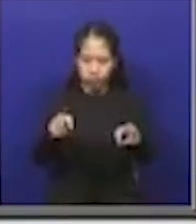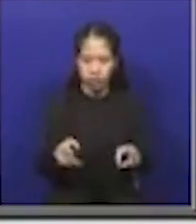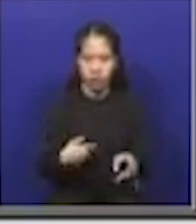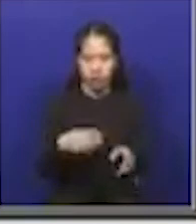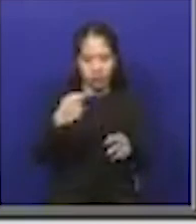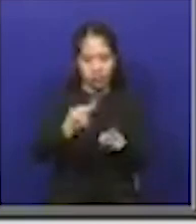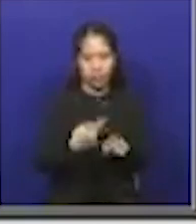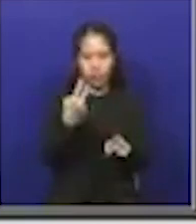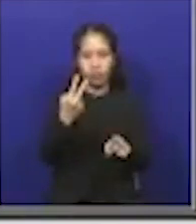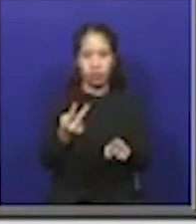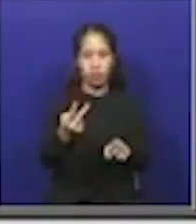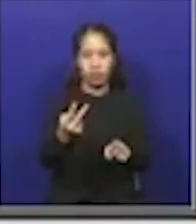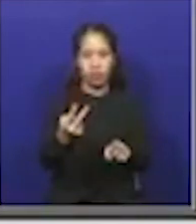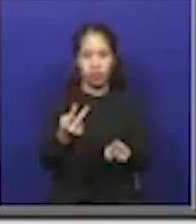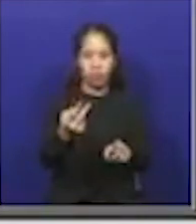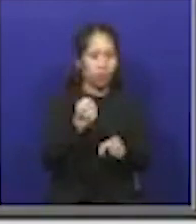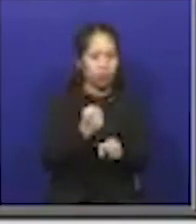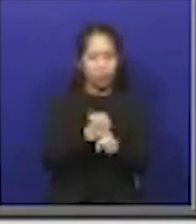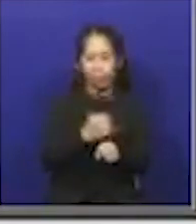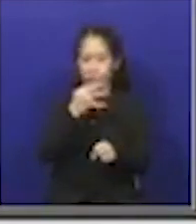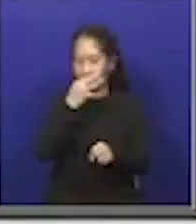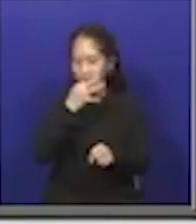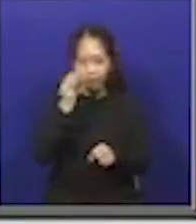เดือนนะไม่ให้ทำมาหากินนะ